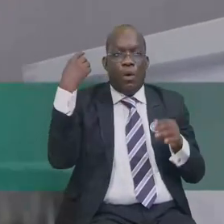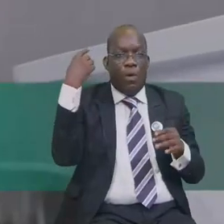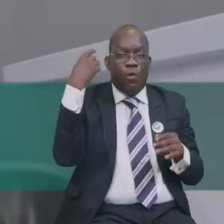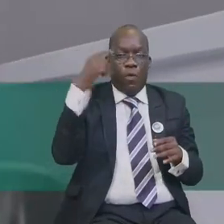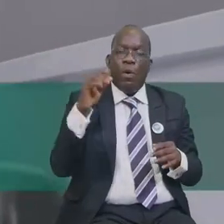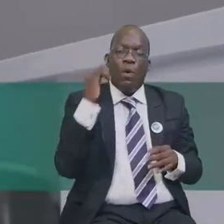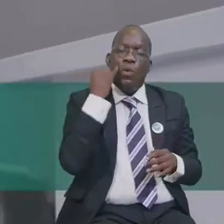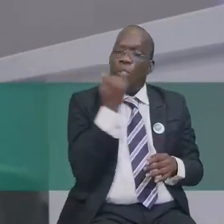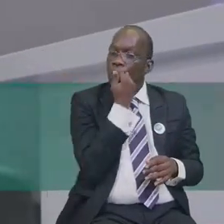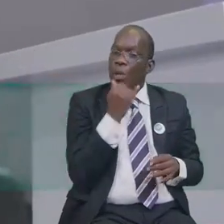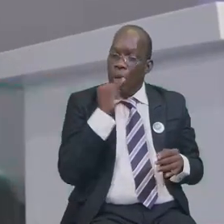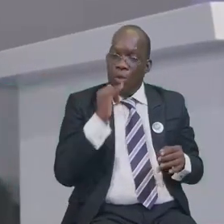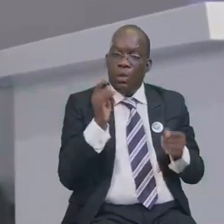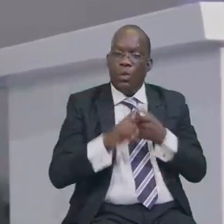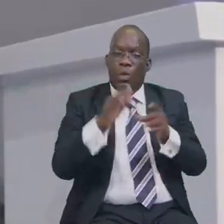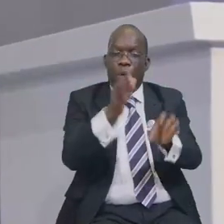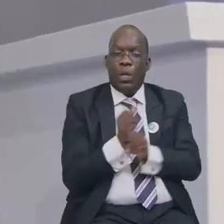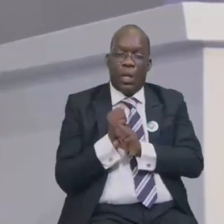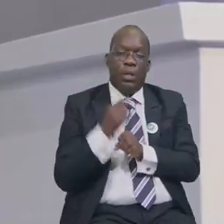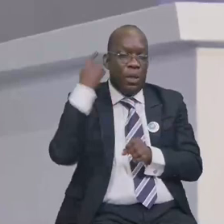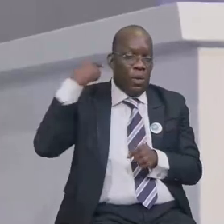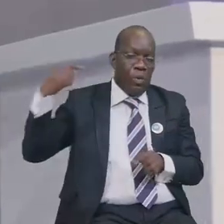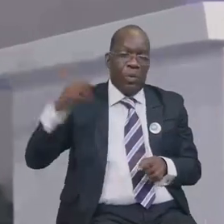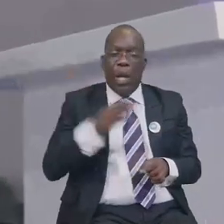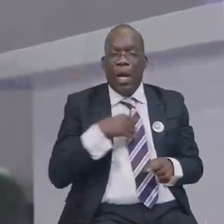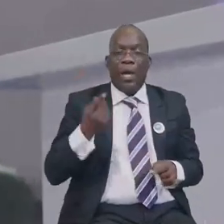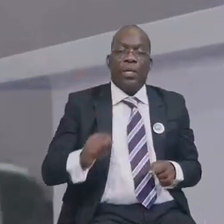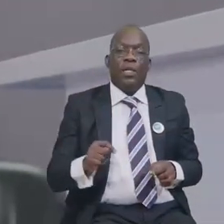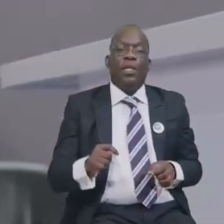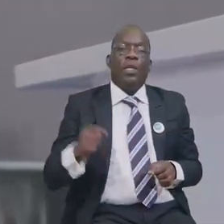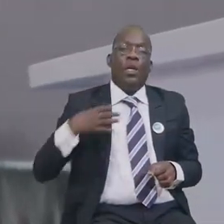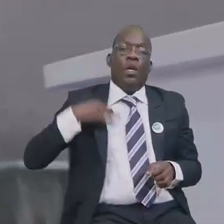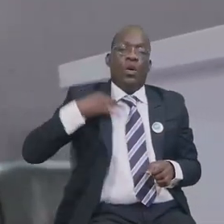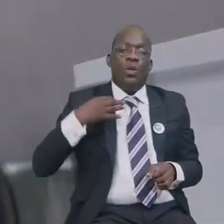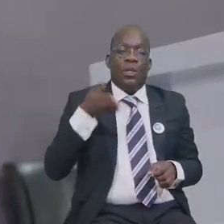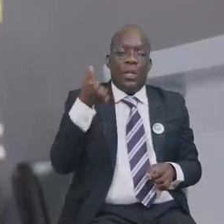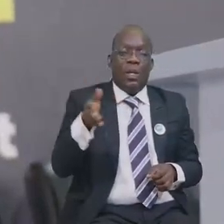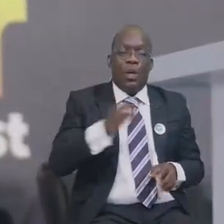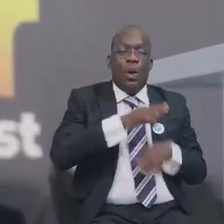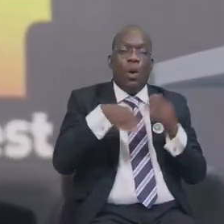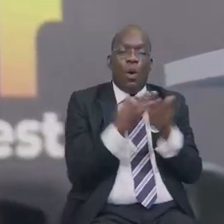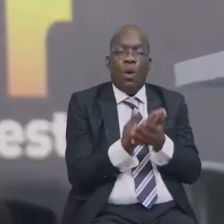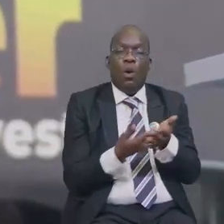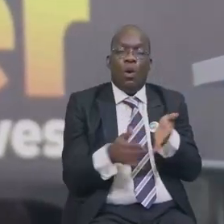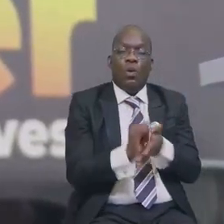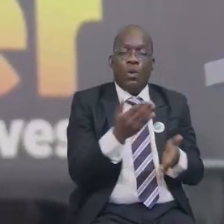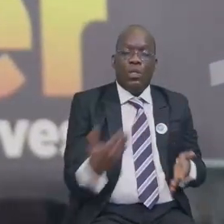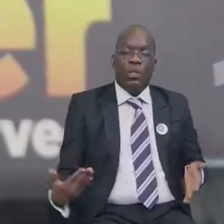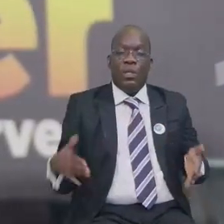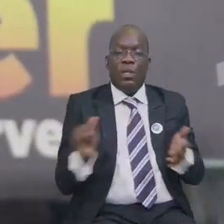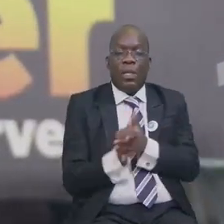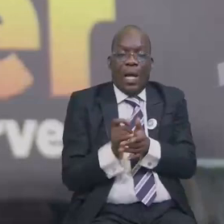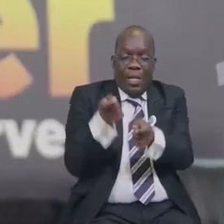pour avoir des richesses d'or et des tenues de Babylone et toutes ces choses qui attirent